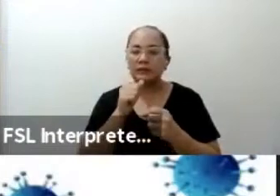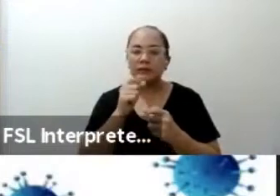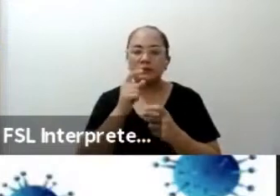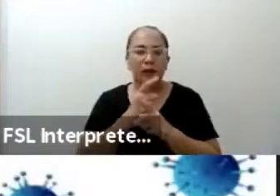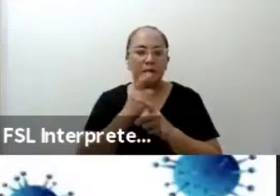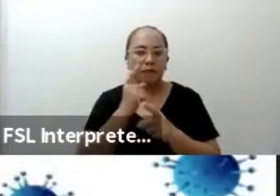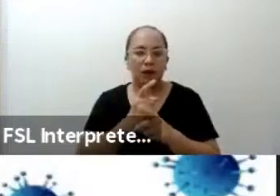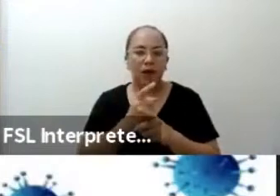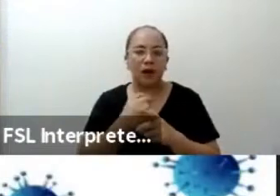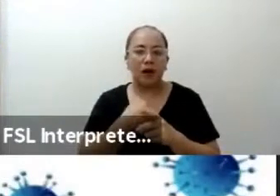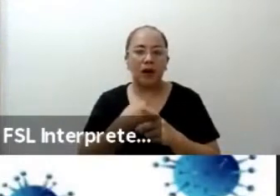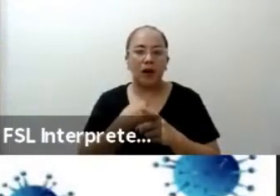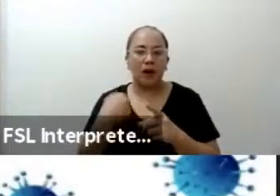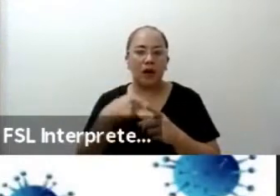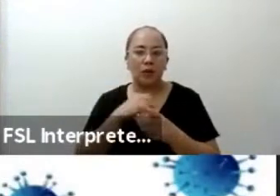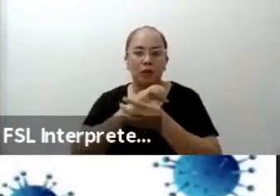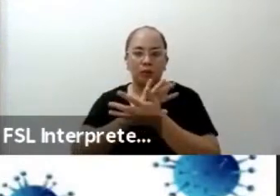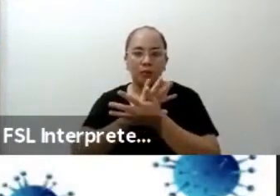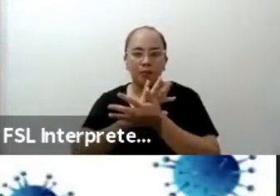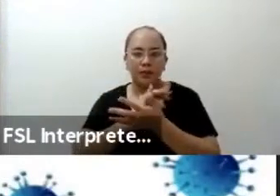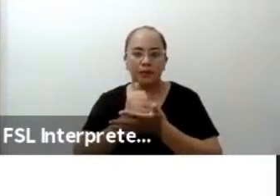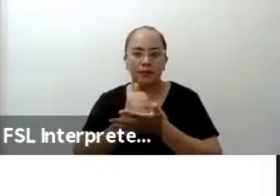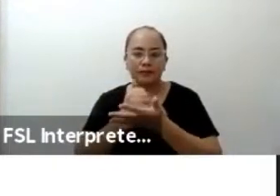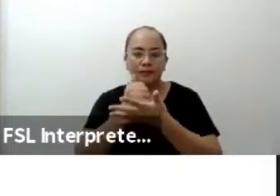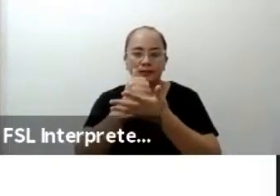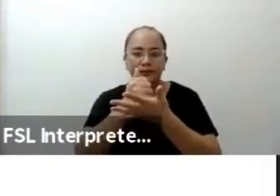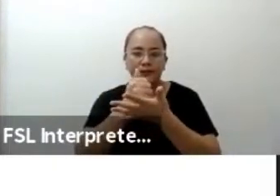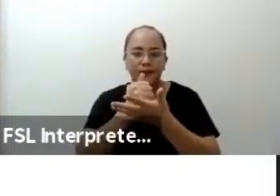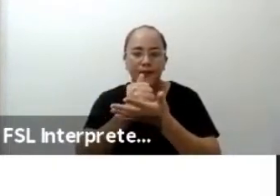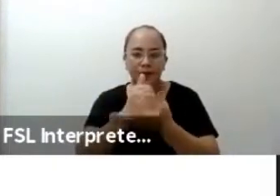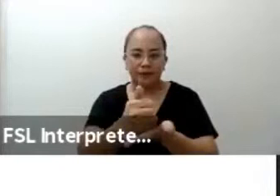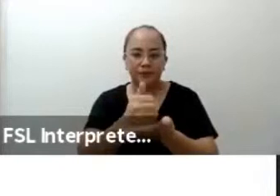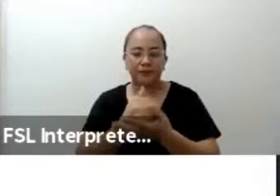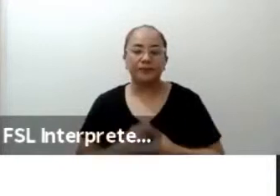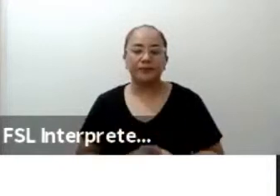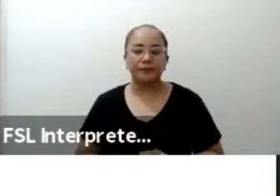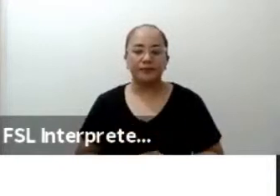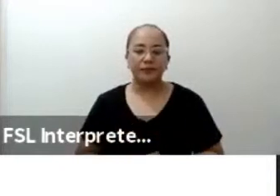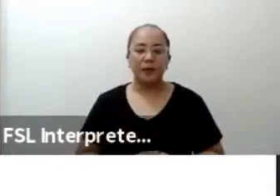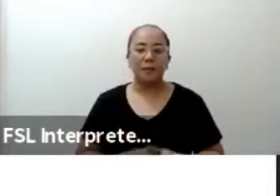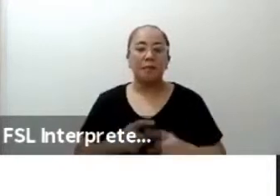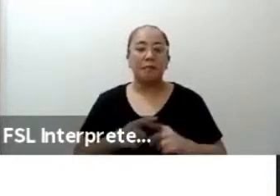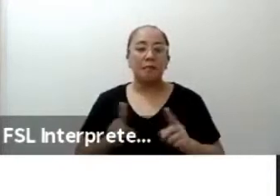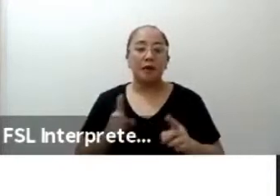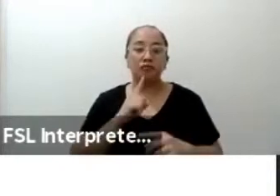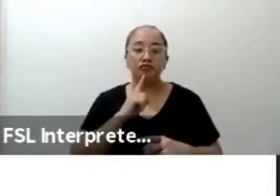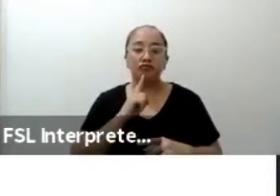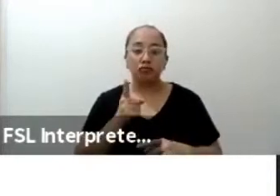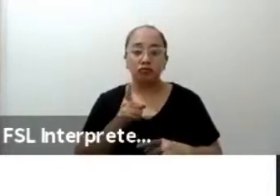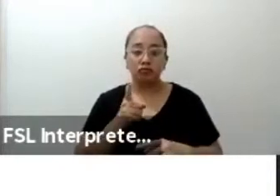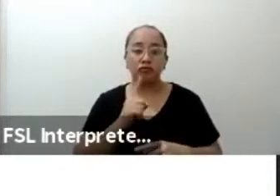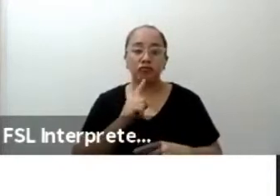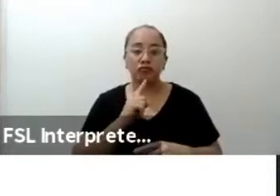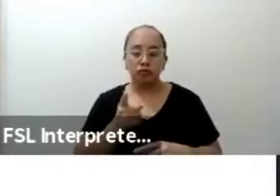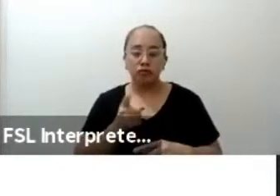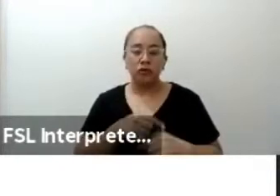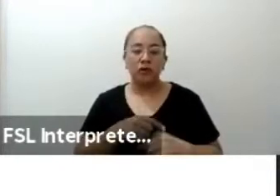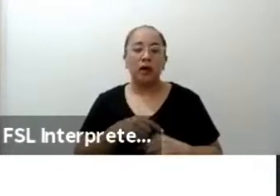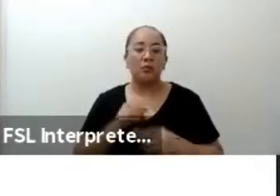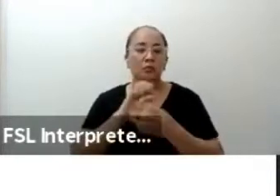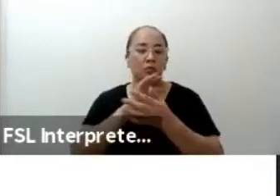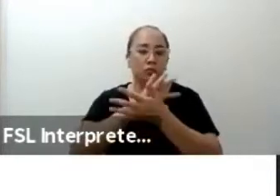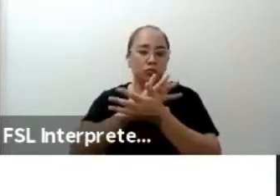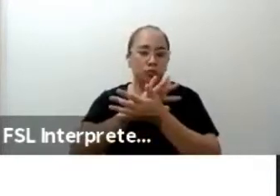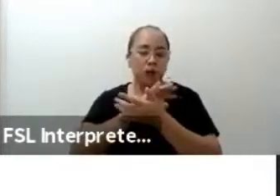ang ating pandemic response. Next, please. But ang katotohanan ay ang